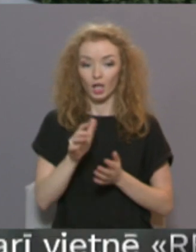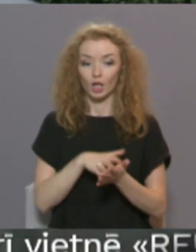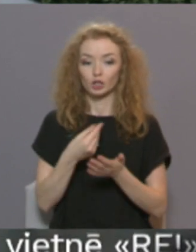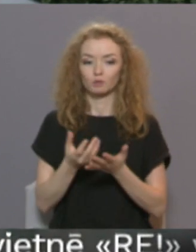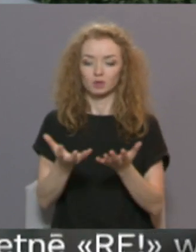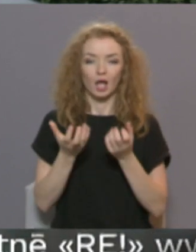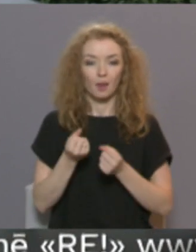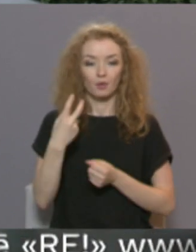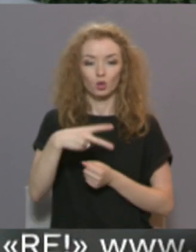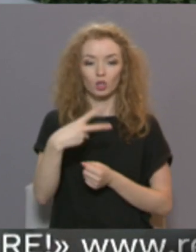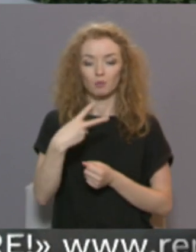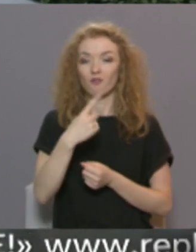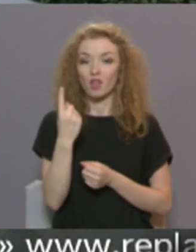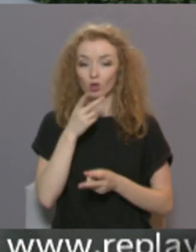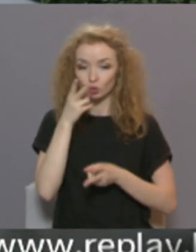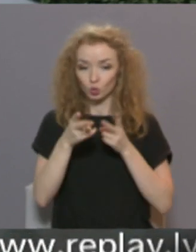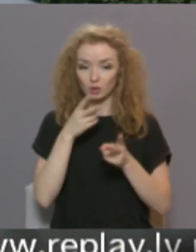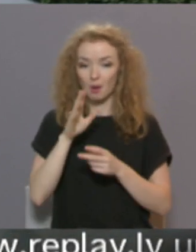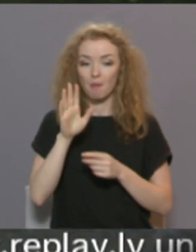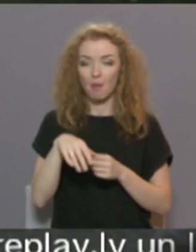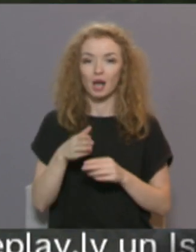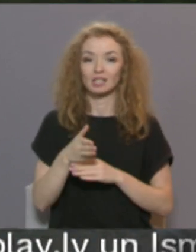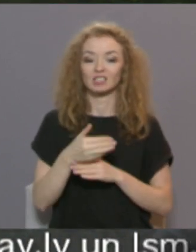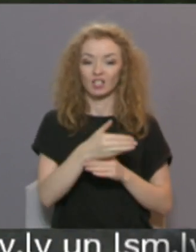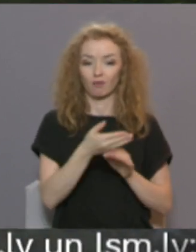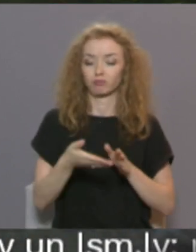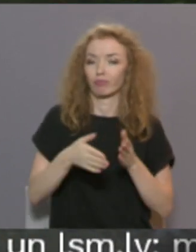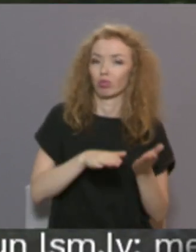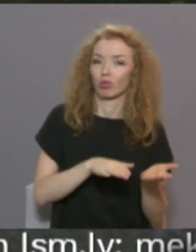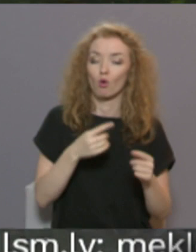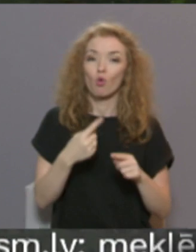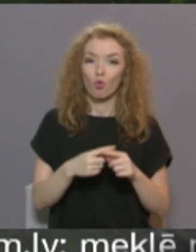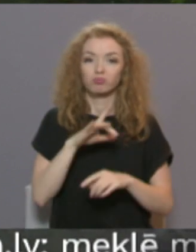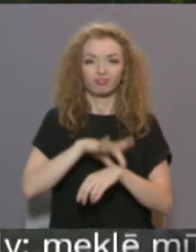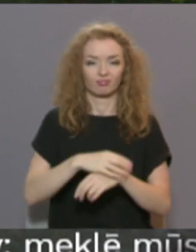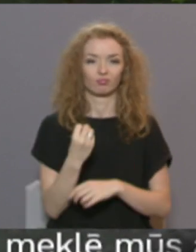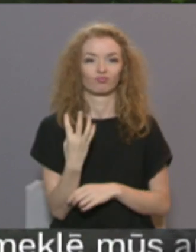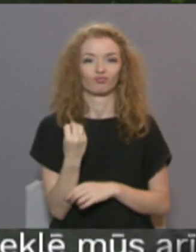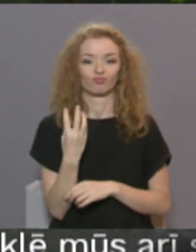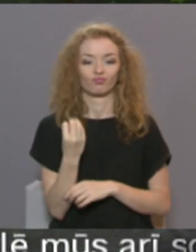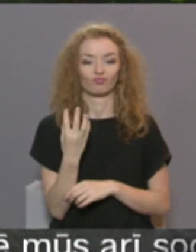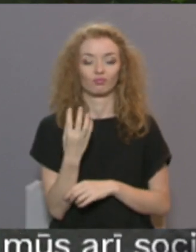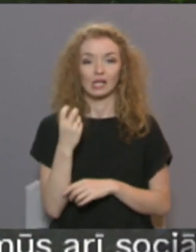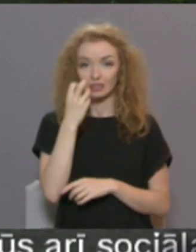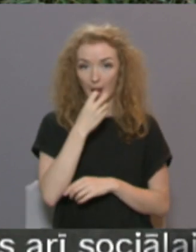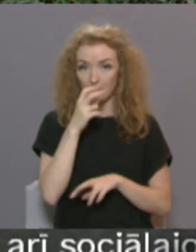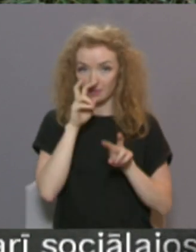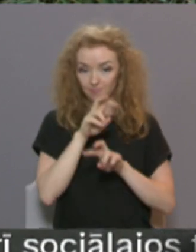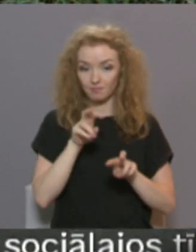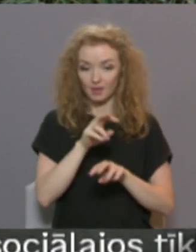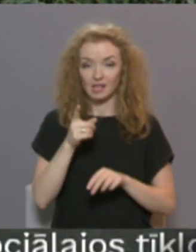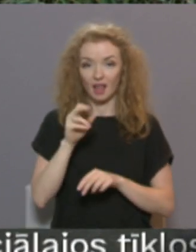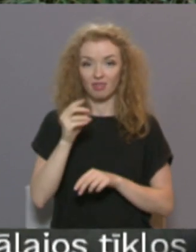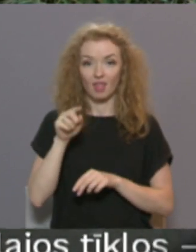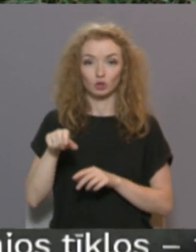jau 21 sūdzība par zivju bojāeju un apstiprinājās 14. Ja skābekļa mērījumi Stendes upē bija